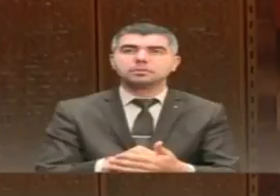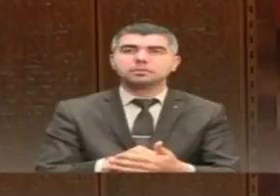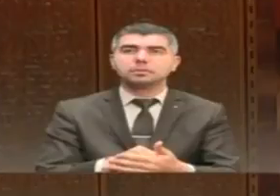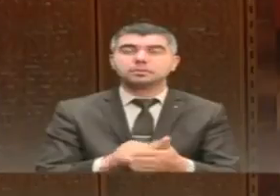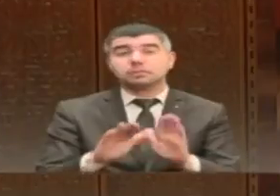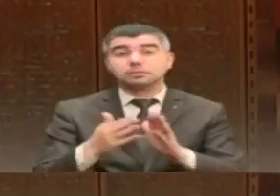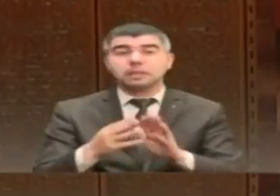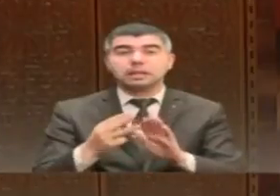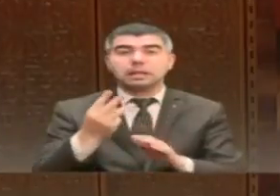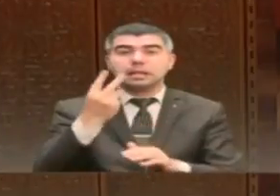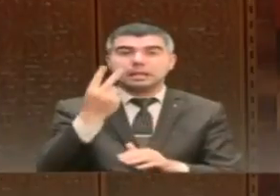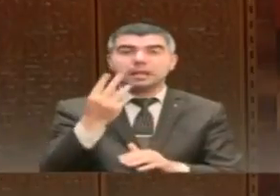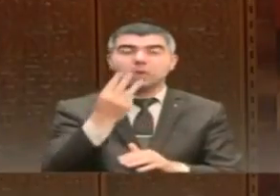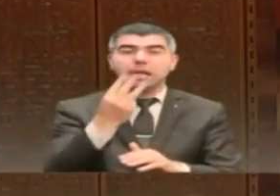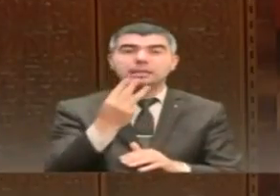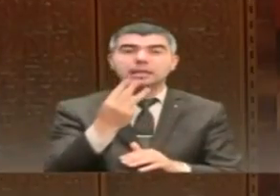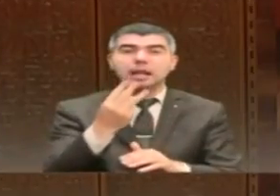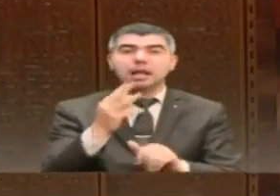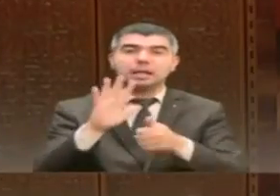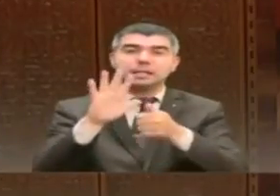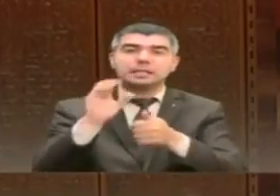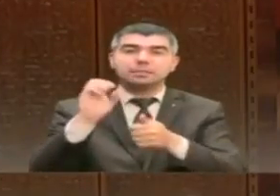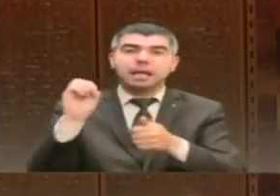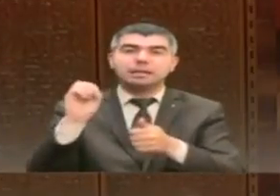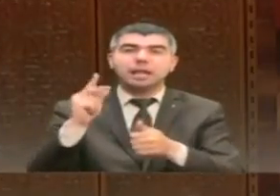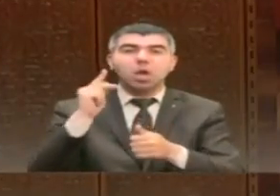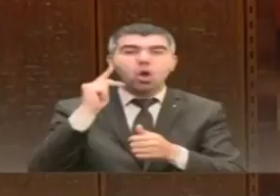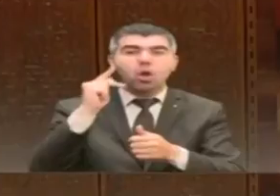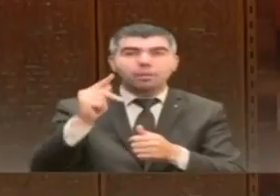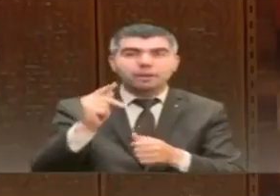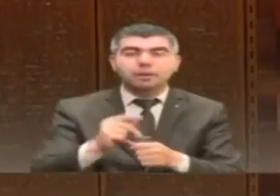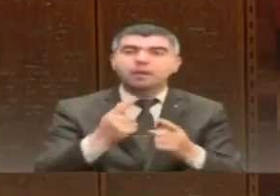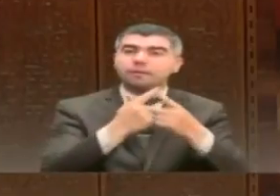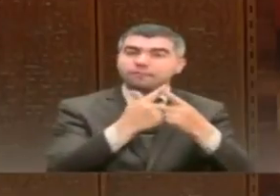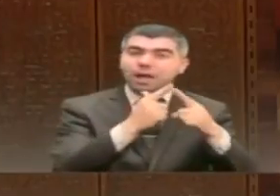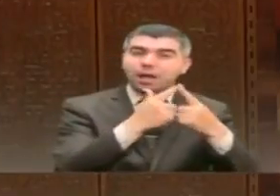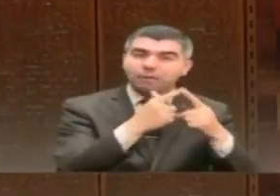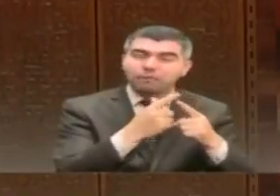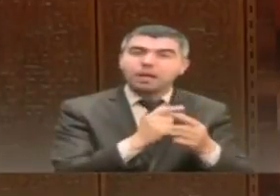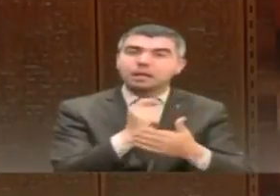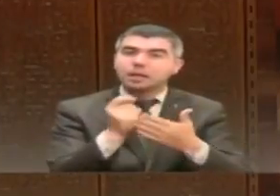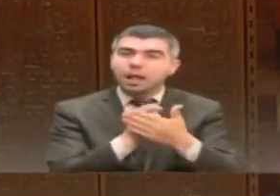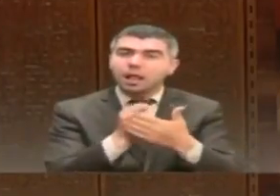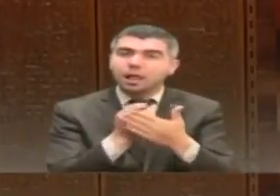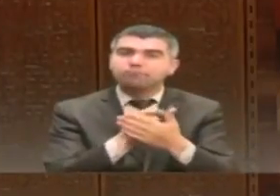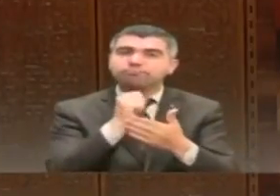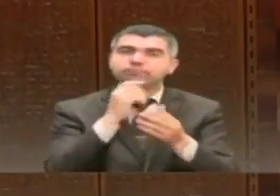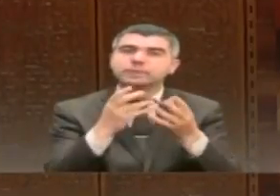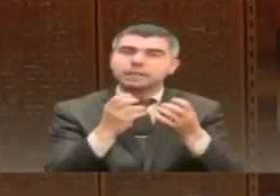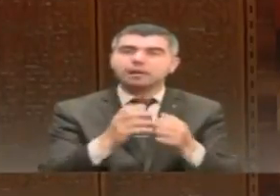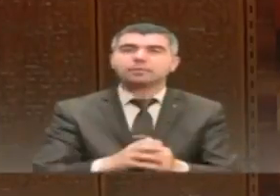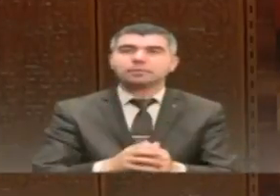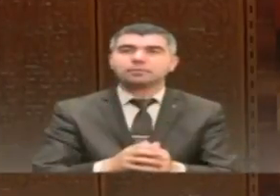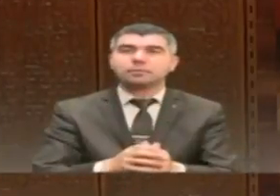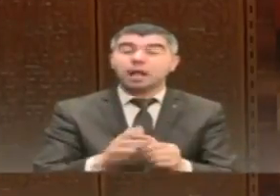تقريبا 32,600 كيلومتر، والراجح انه سيستجيب العدد من الطلبات اللي تتعلق بالطرق القروية. لكن ملي تنتكلموا على